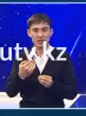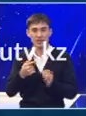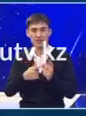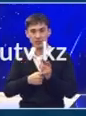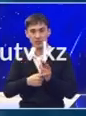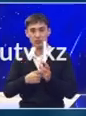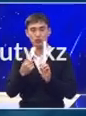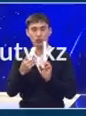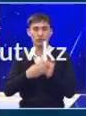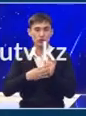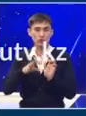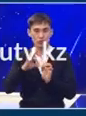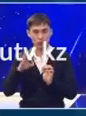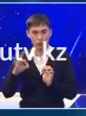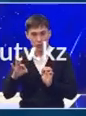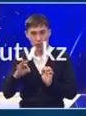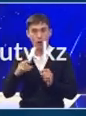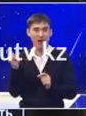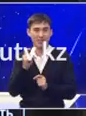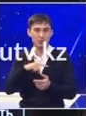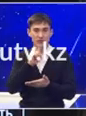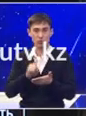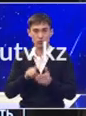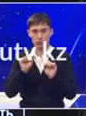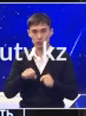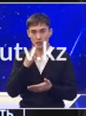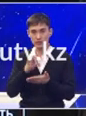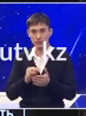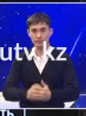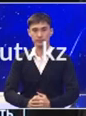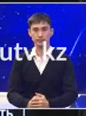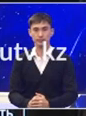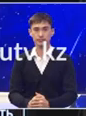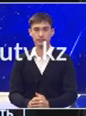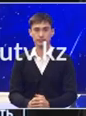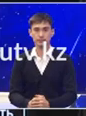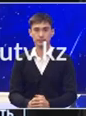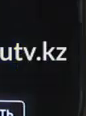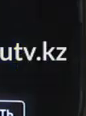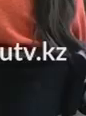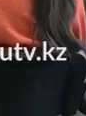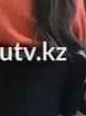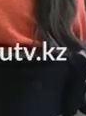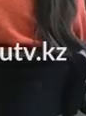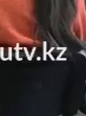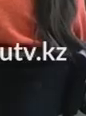+7 705 190 2000, ответственные по экономическим вопросам. Сулужан Досова, Бекзат Кажимухан, Абзал Нусипов, телеканал ЖетСу.